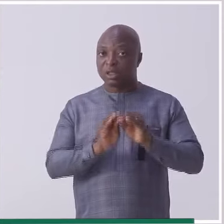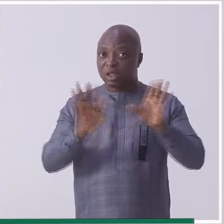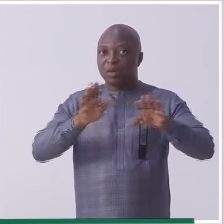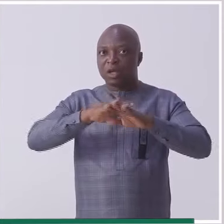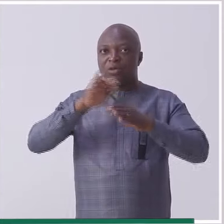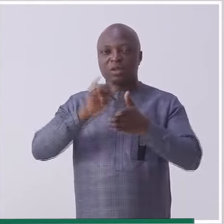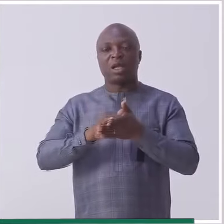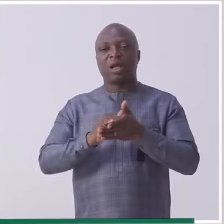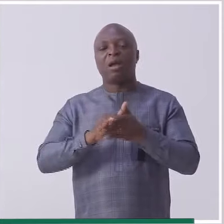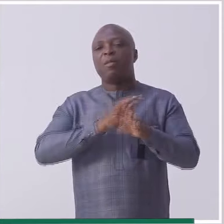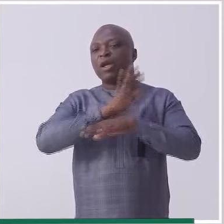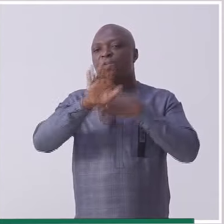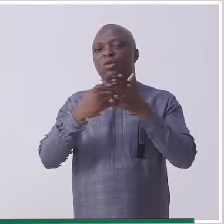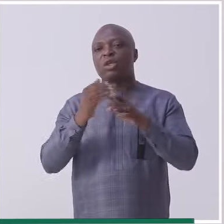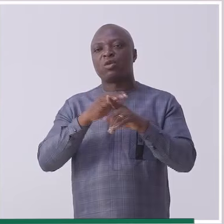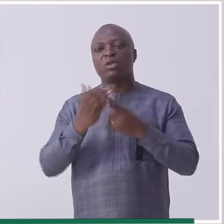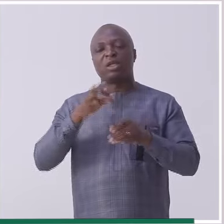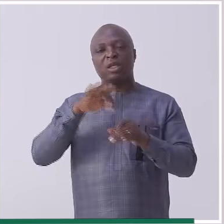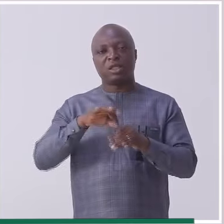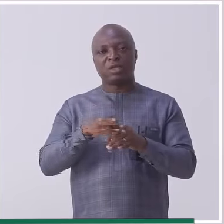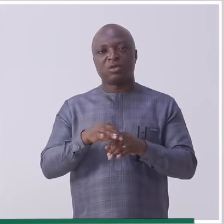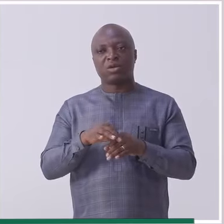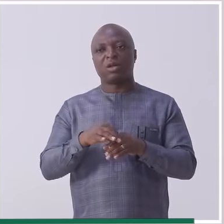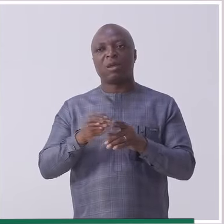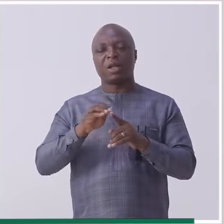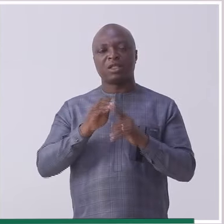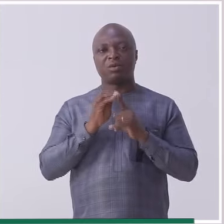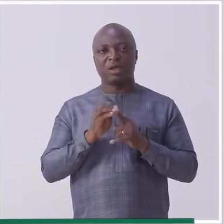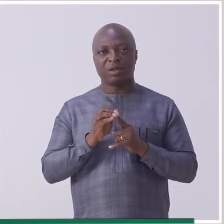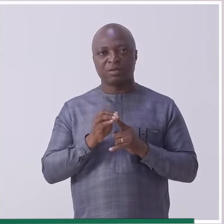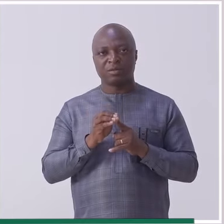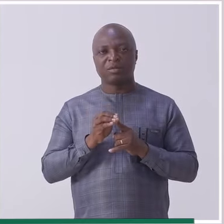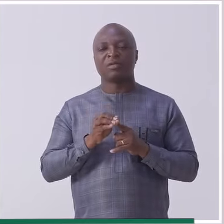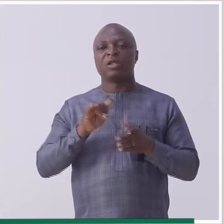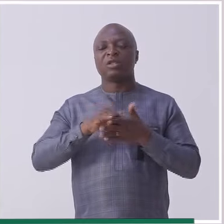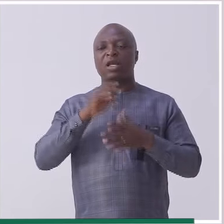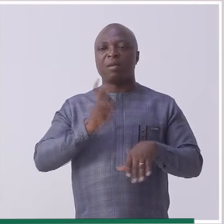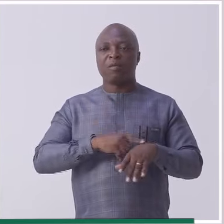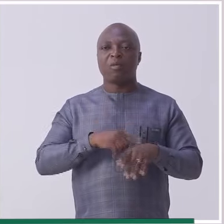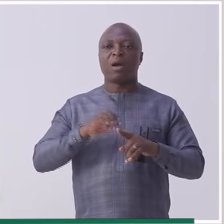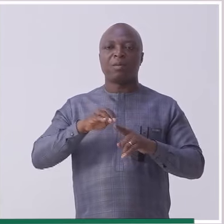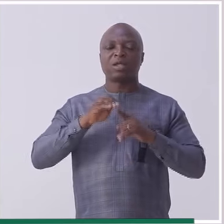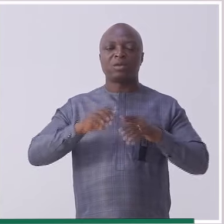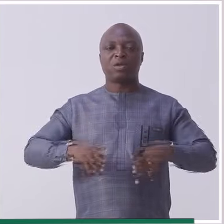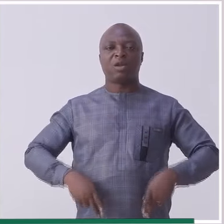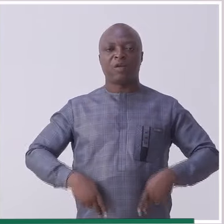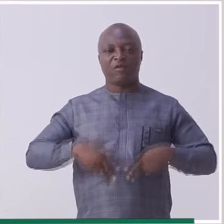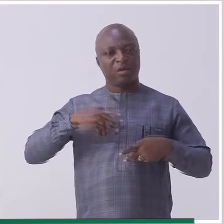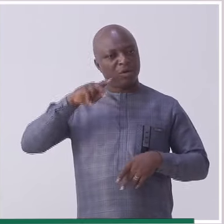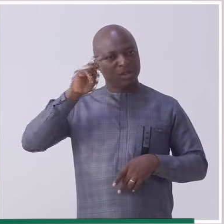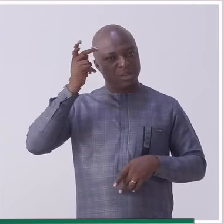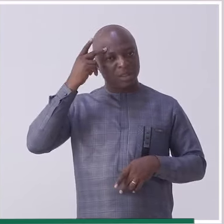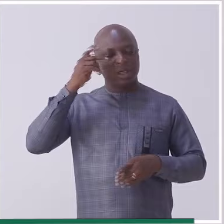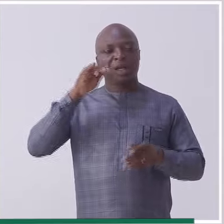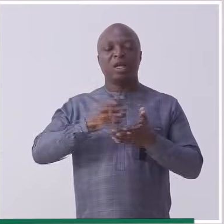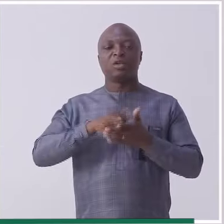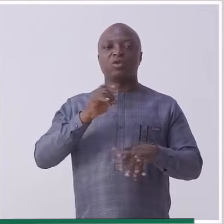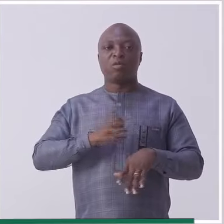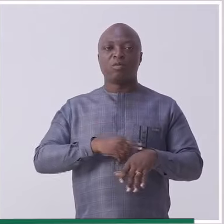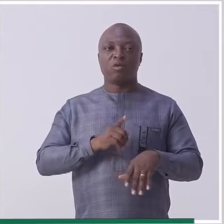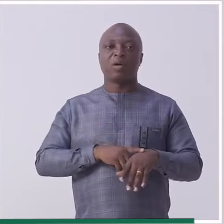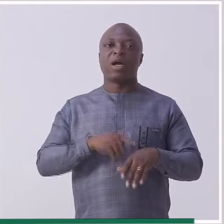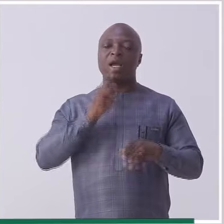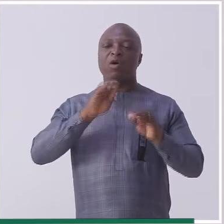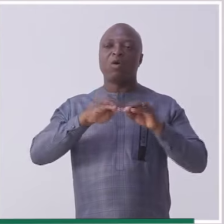là-dessus. Mais pour ce qui concerne les élections en particulier, c'est un moment particulier de la vie politique. Et ce moment-là, il